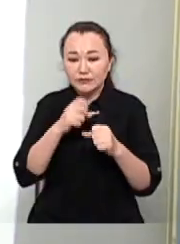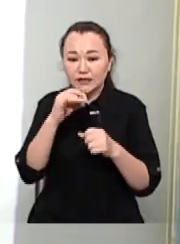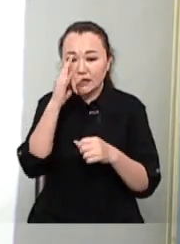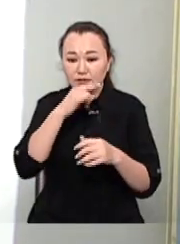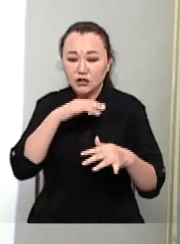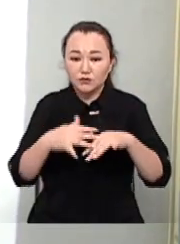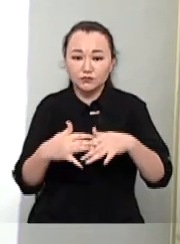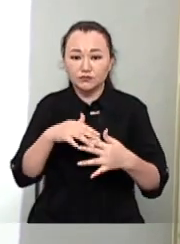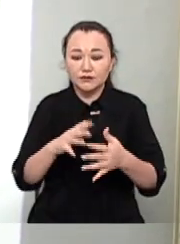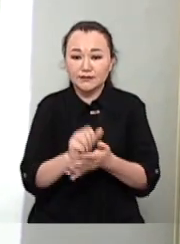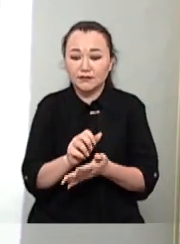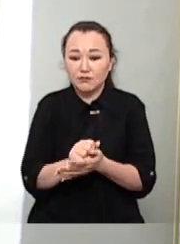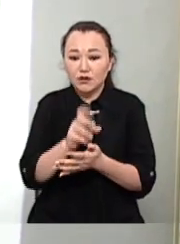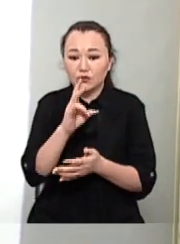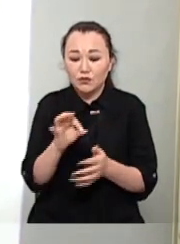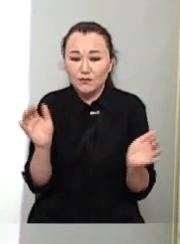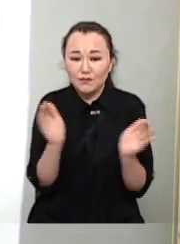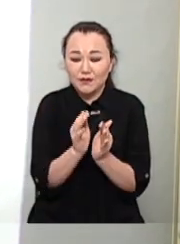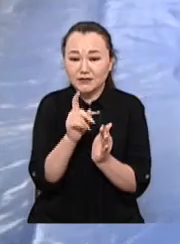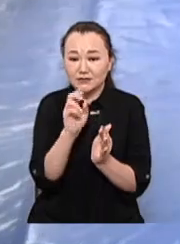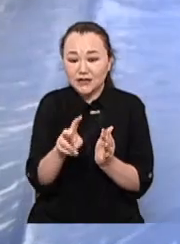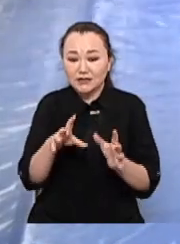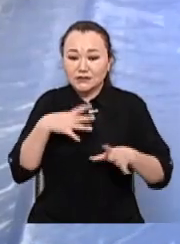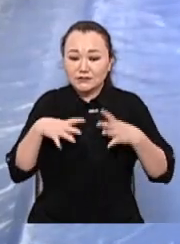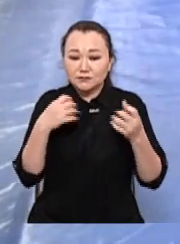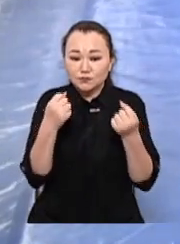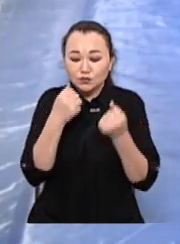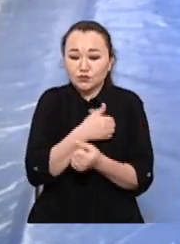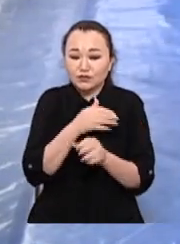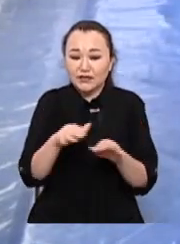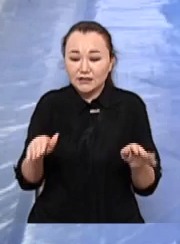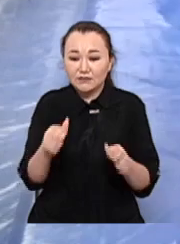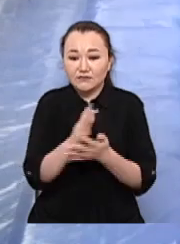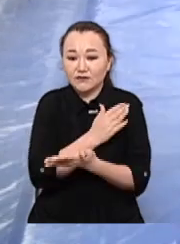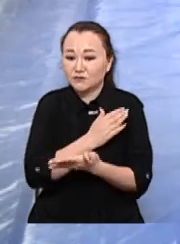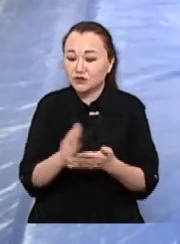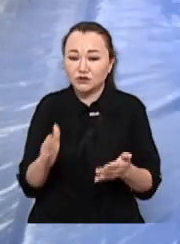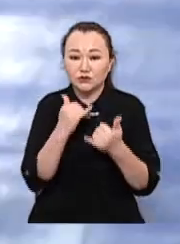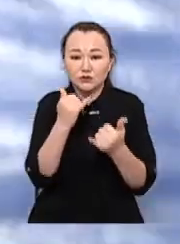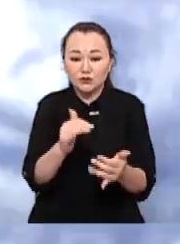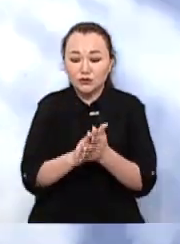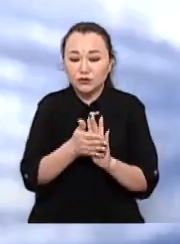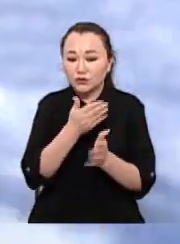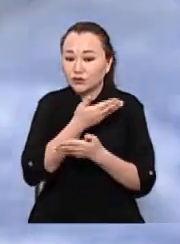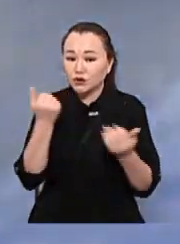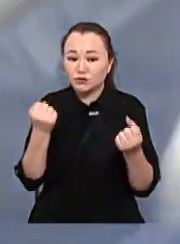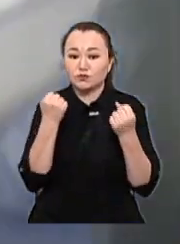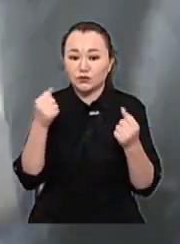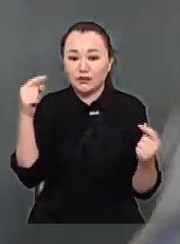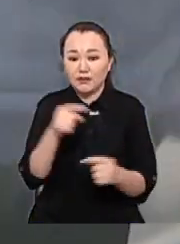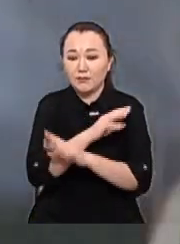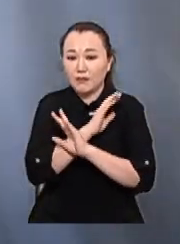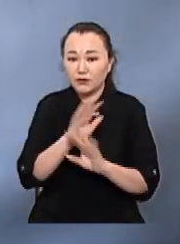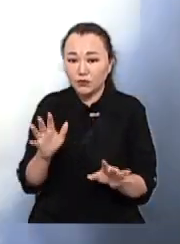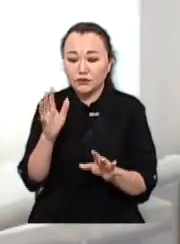күреспен шұғылданады. Бірақ қуықтай ғана залда спортпен айналсамын деген жеткіншектерге мүлде жағдай жасалмаған. Спорт нысаны талапқа сай